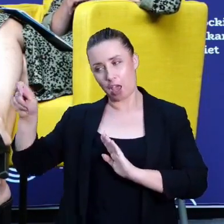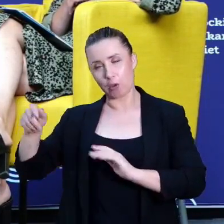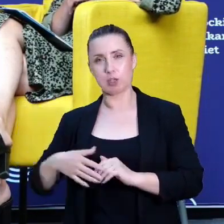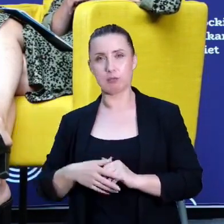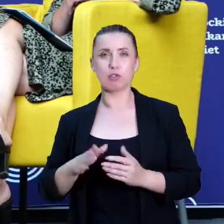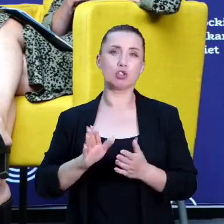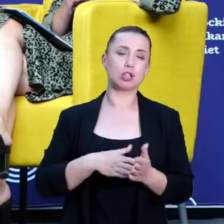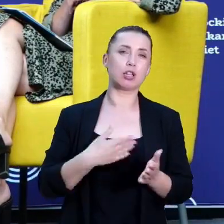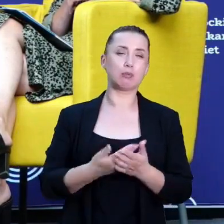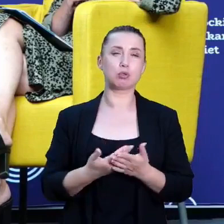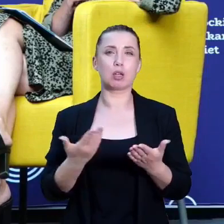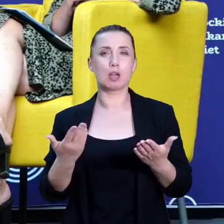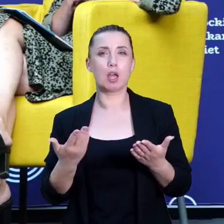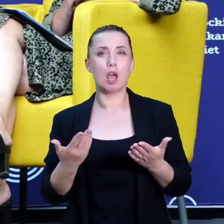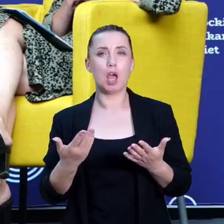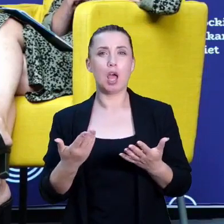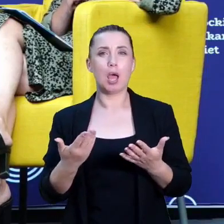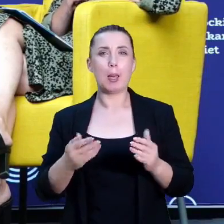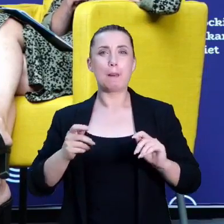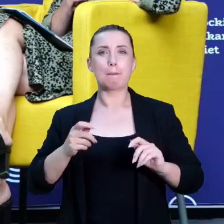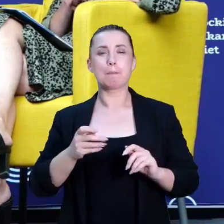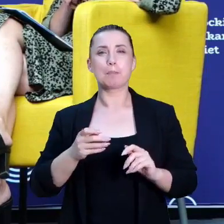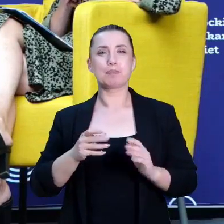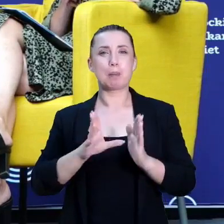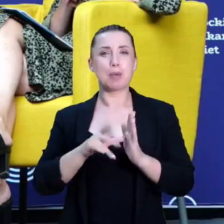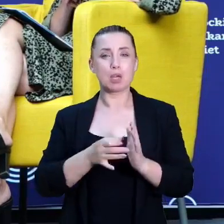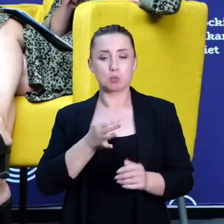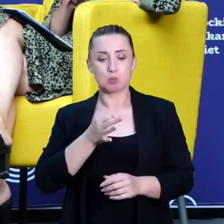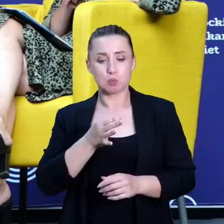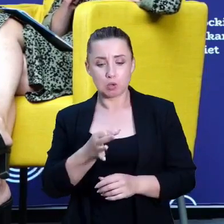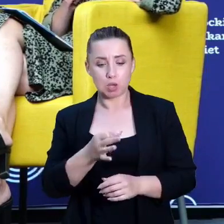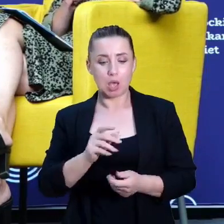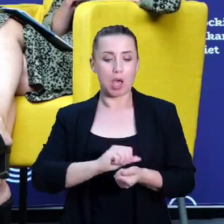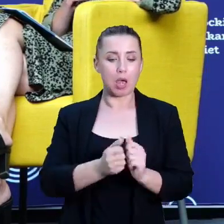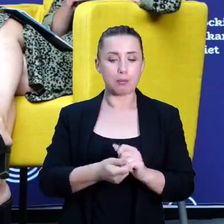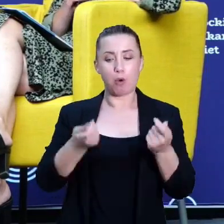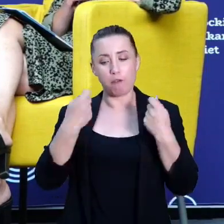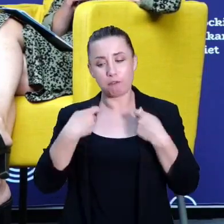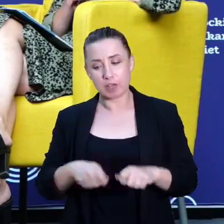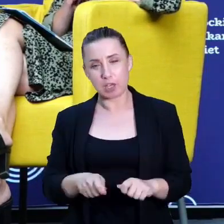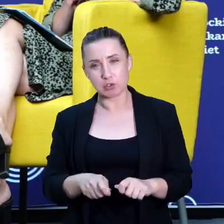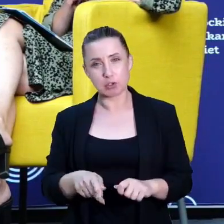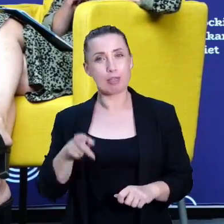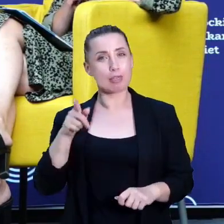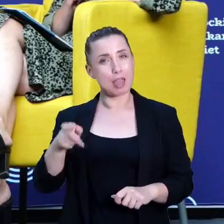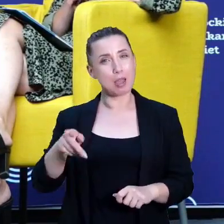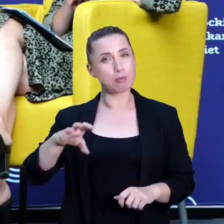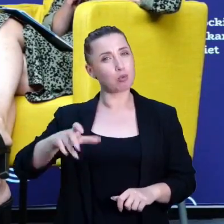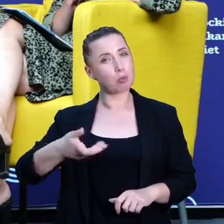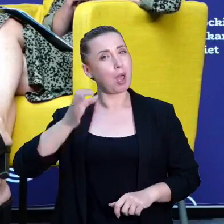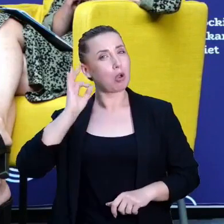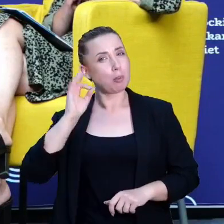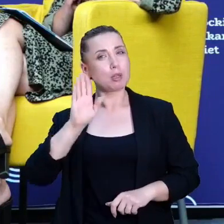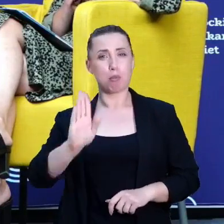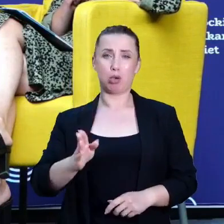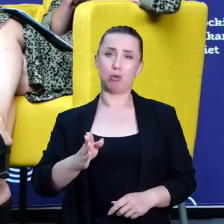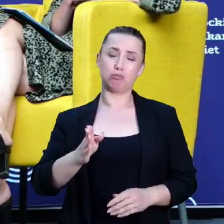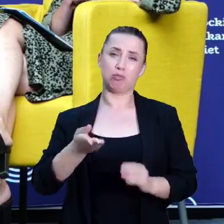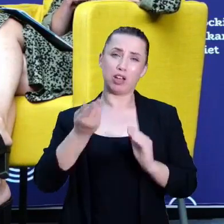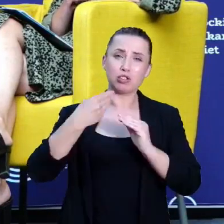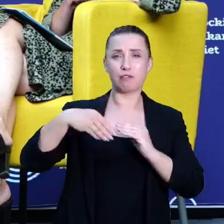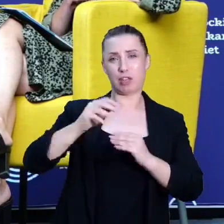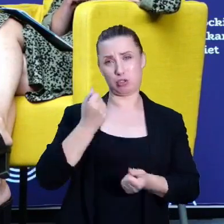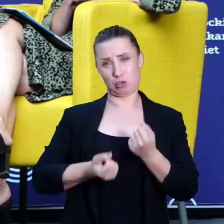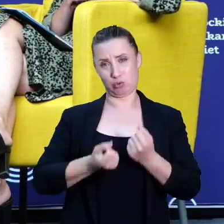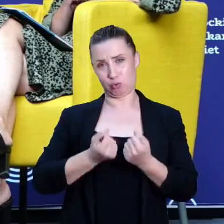tak 60+, w mniejszych miejscowościach, no pozostawia bardzo, bardzo dużo do życzenia.